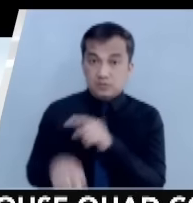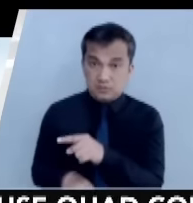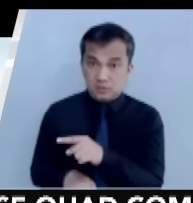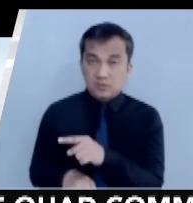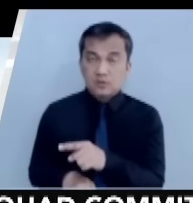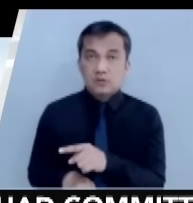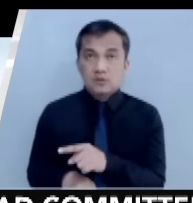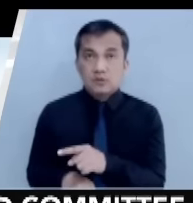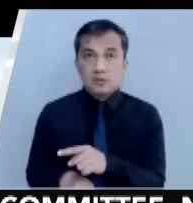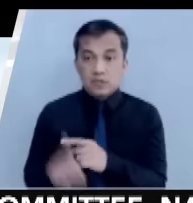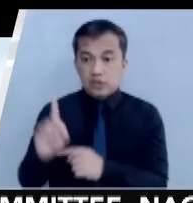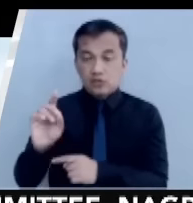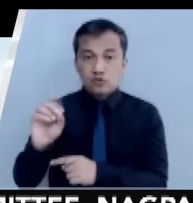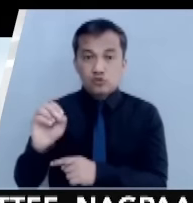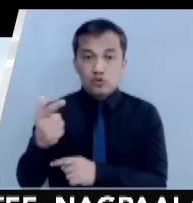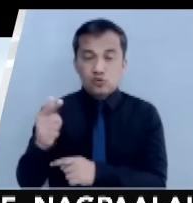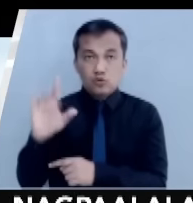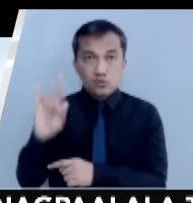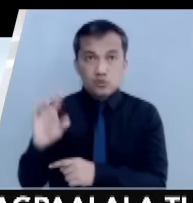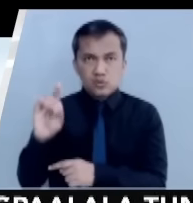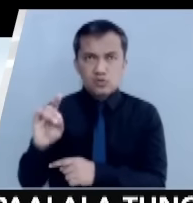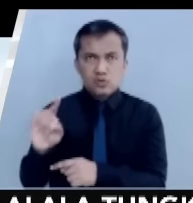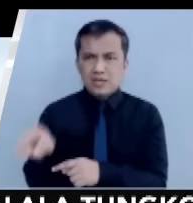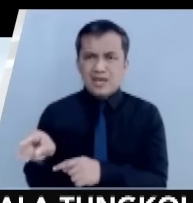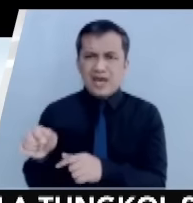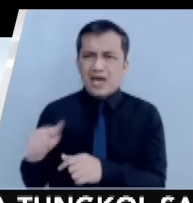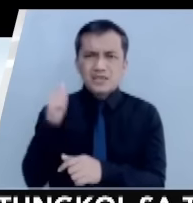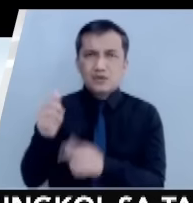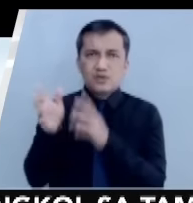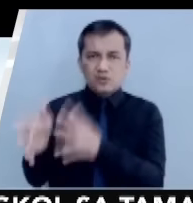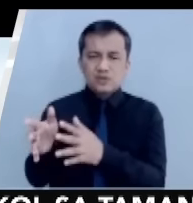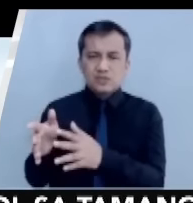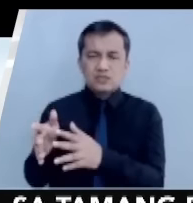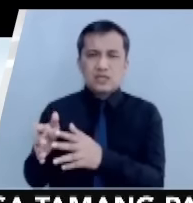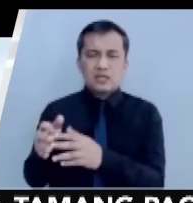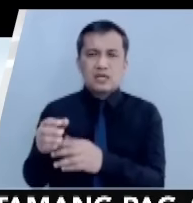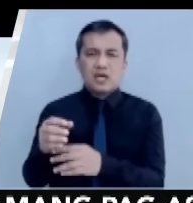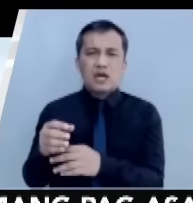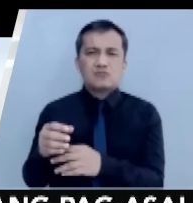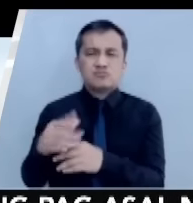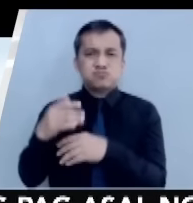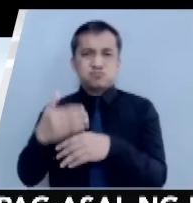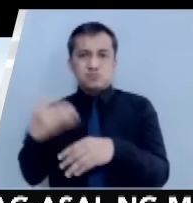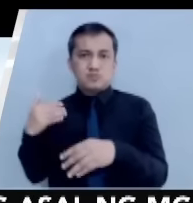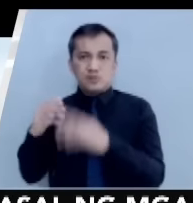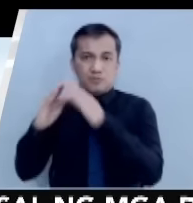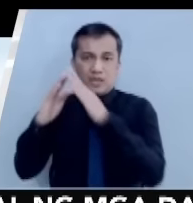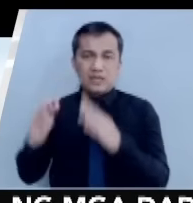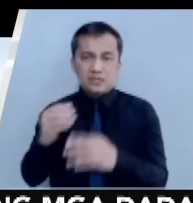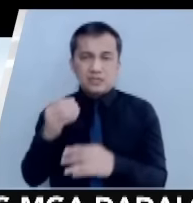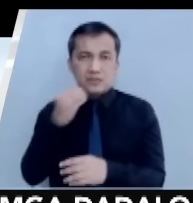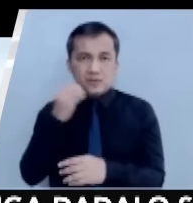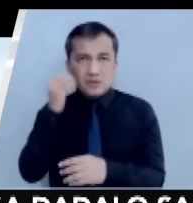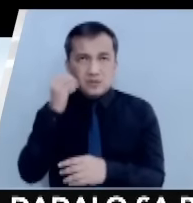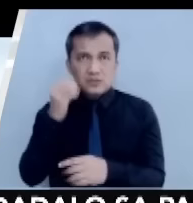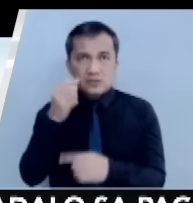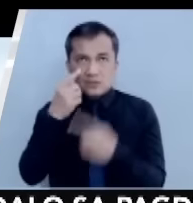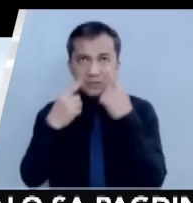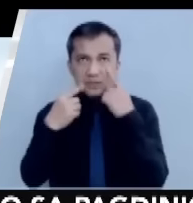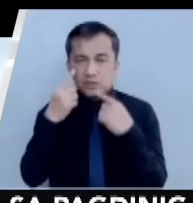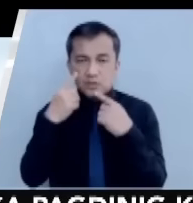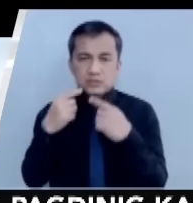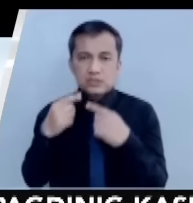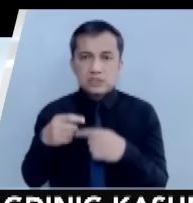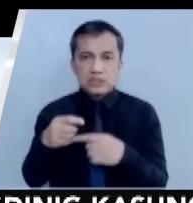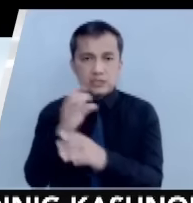Ang aso kasing nire-rehome, tila ayaw iwan ang nakagisnang tahanan. Naluluha pa habang ito'y nasa sasakyan. Ang